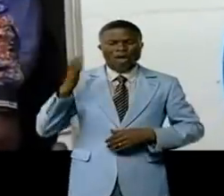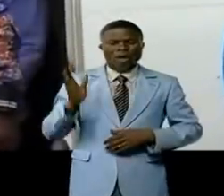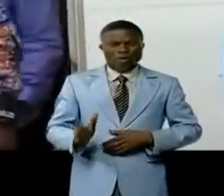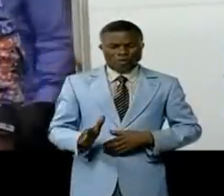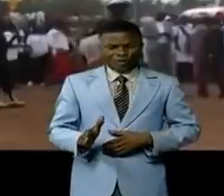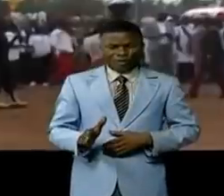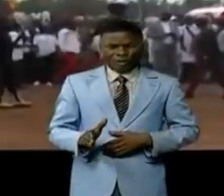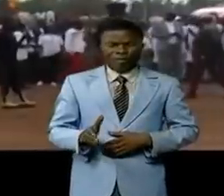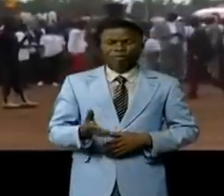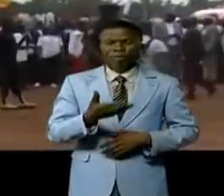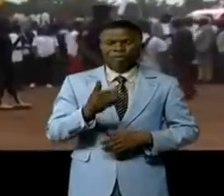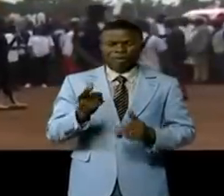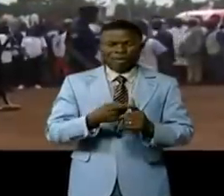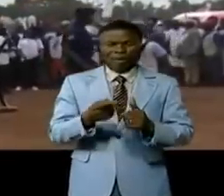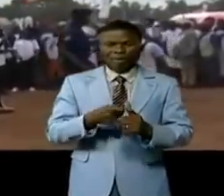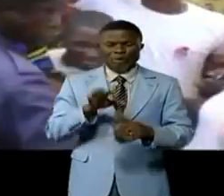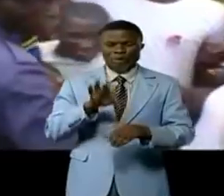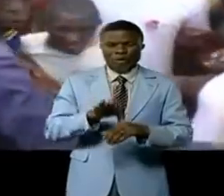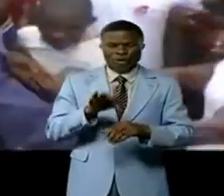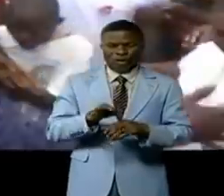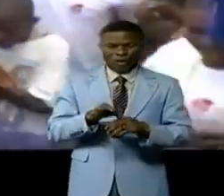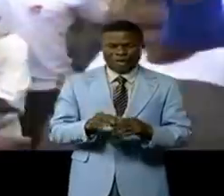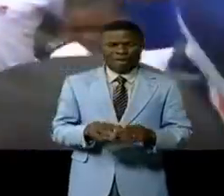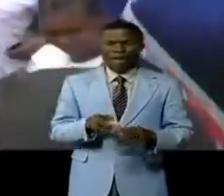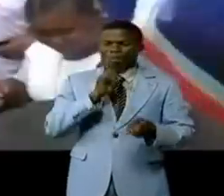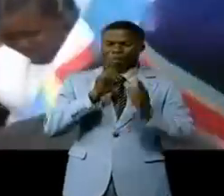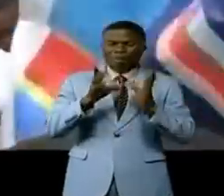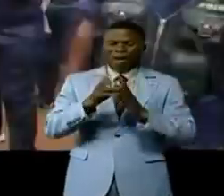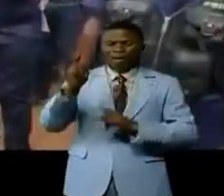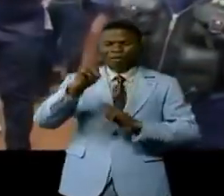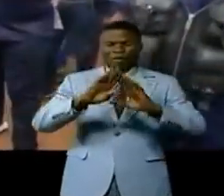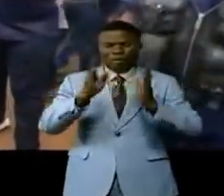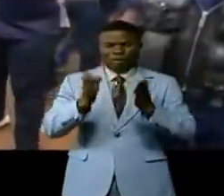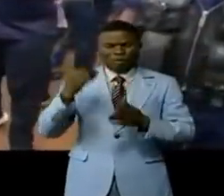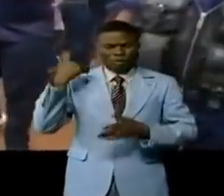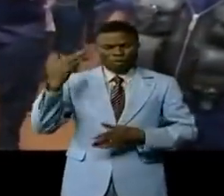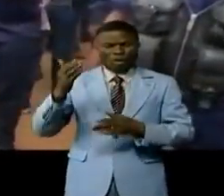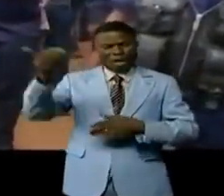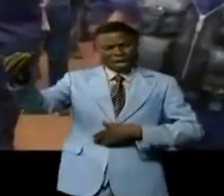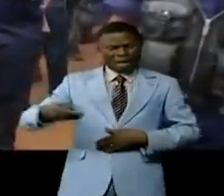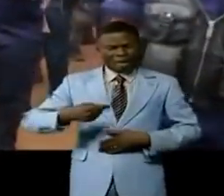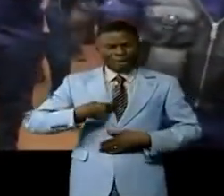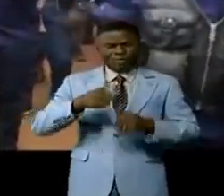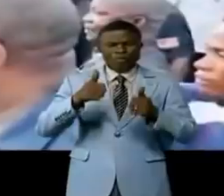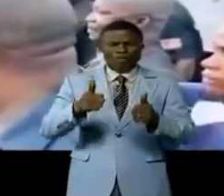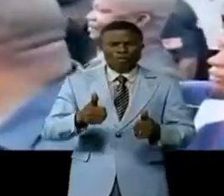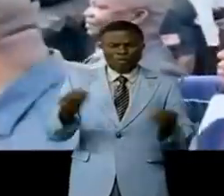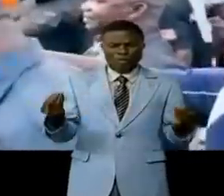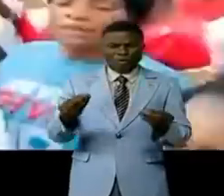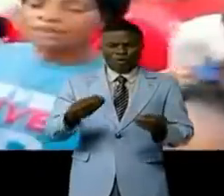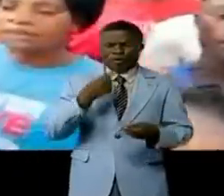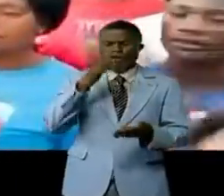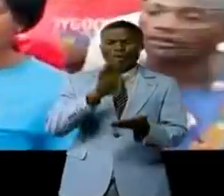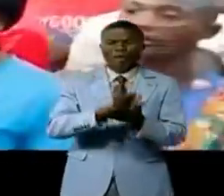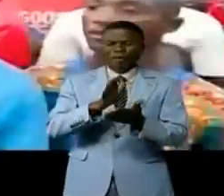J'ai eu d'abord l'occasion de communier avec la population qui m'a offert un très bel accueil, ce pourquoi je les